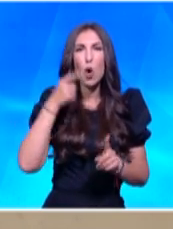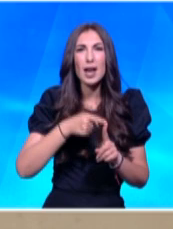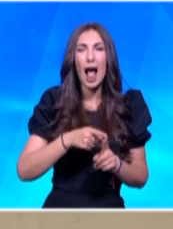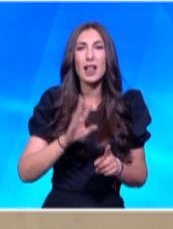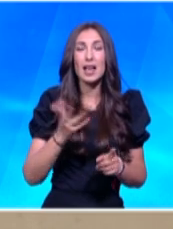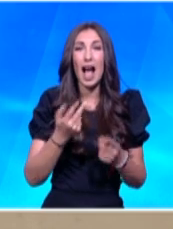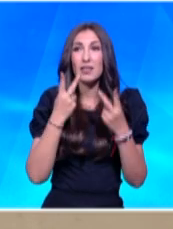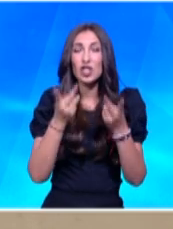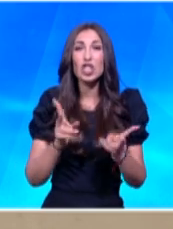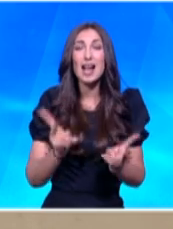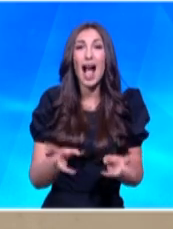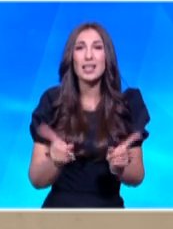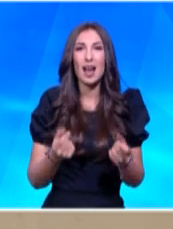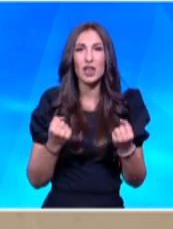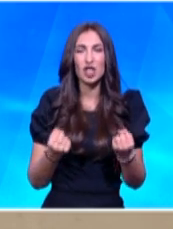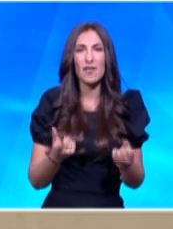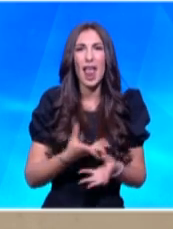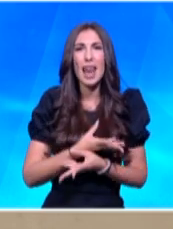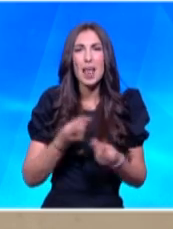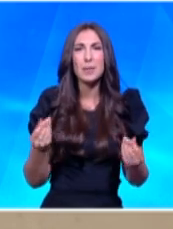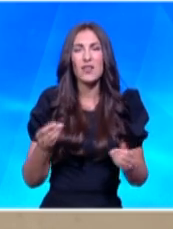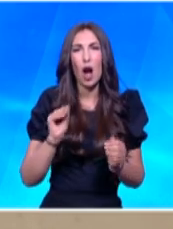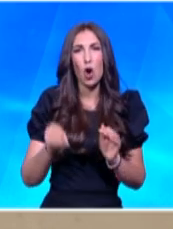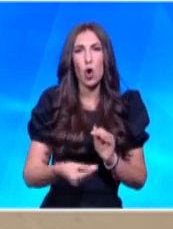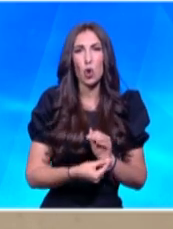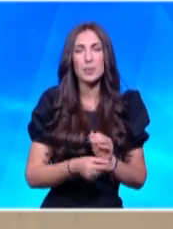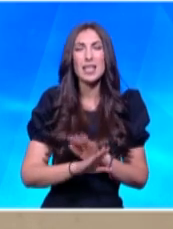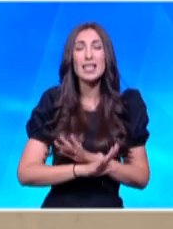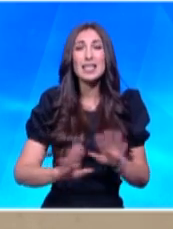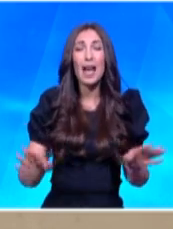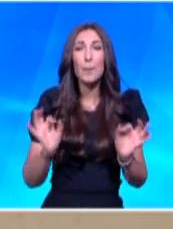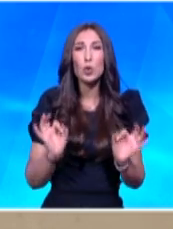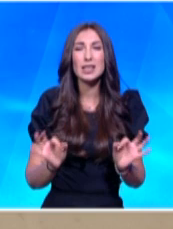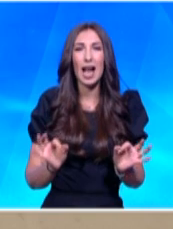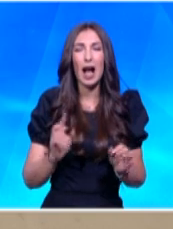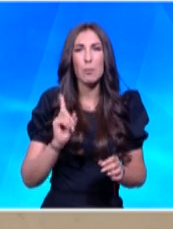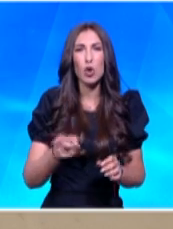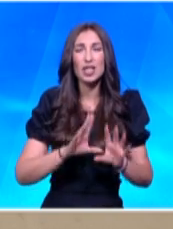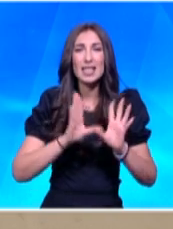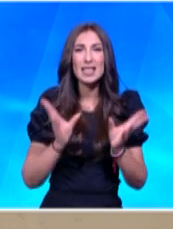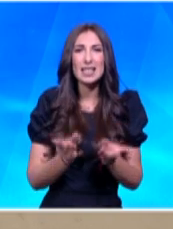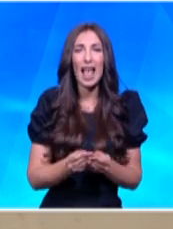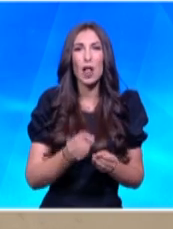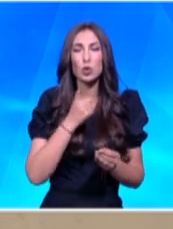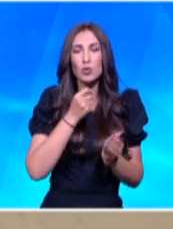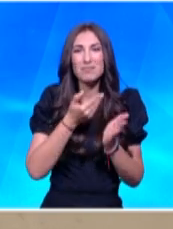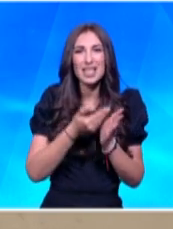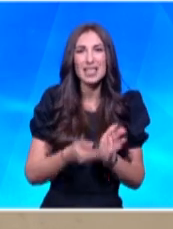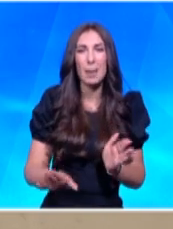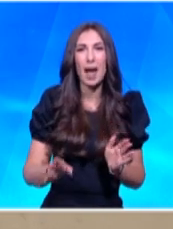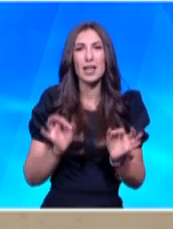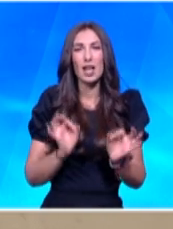как трябва да се живее, от липсата на корупция. Само така може цялостно да се изкорени